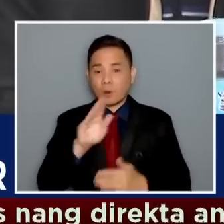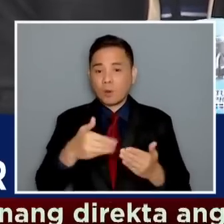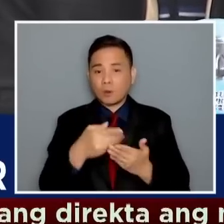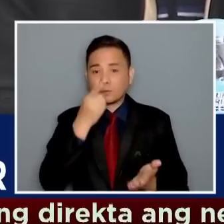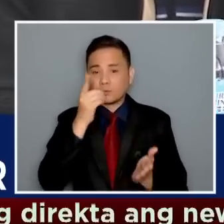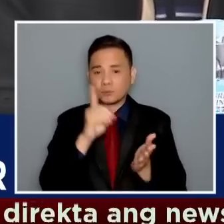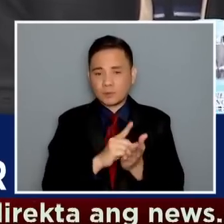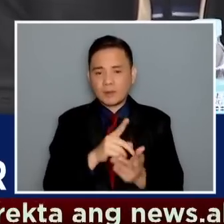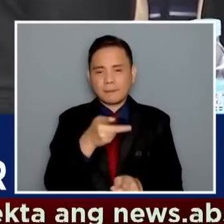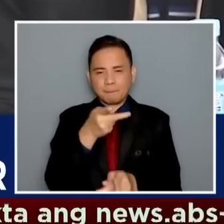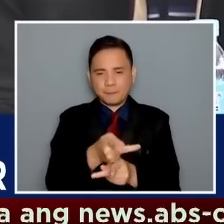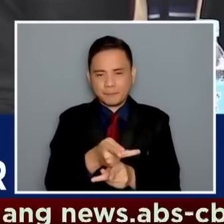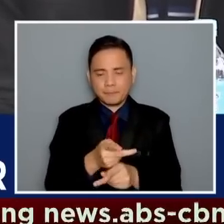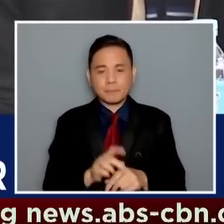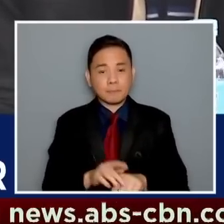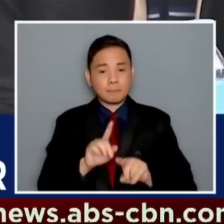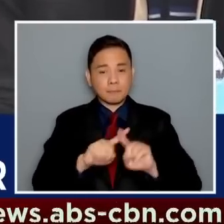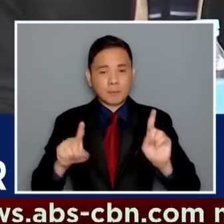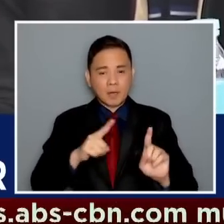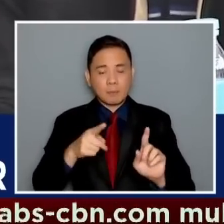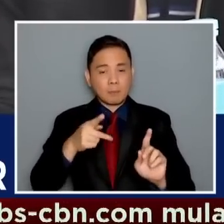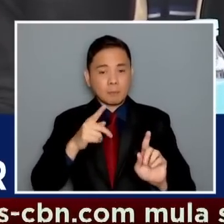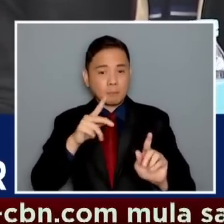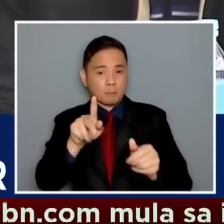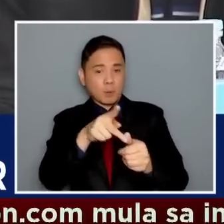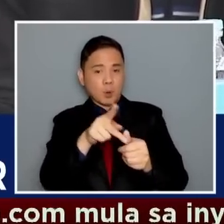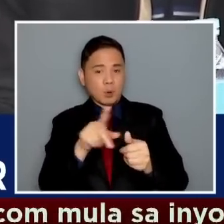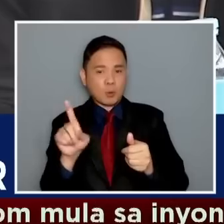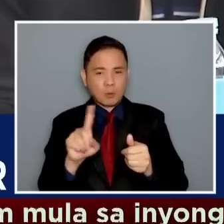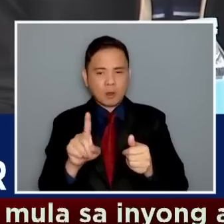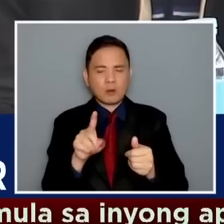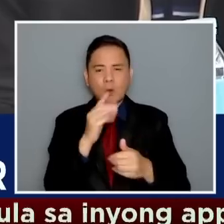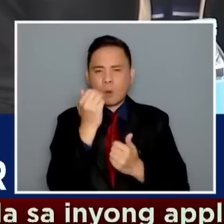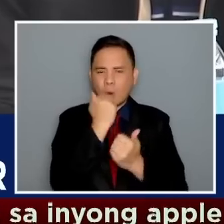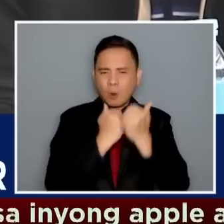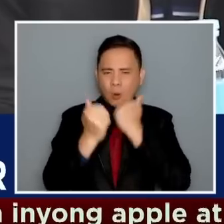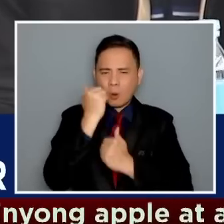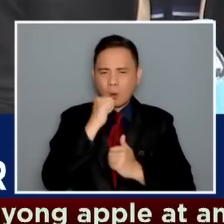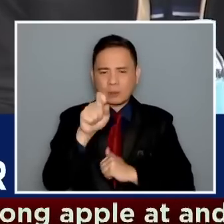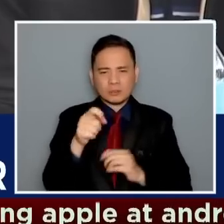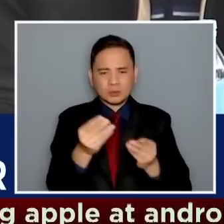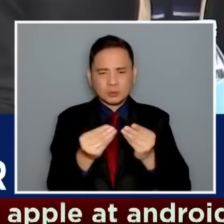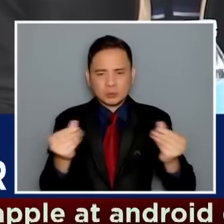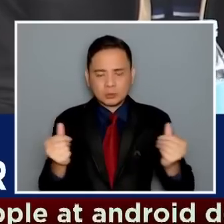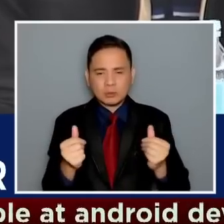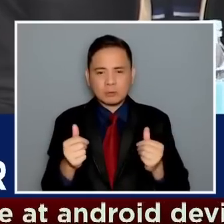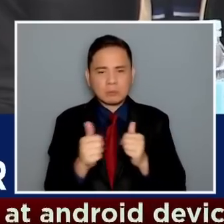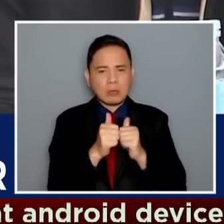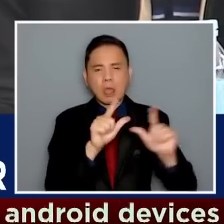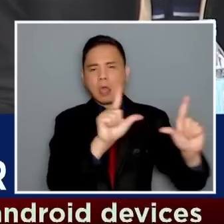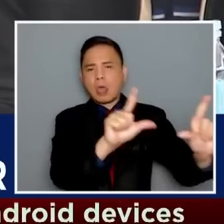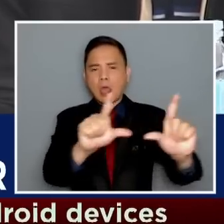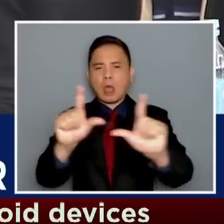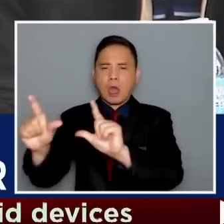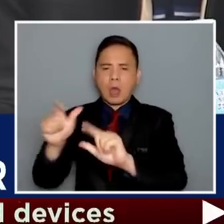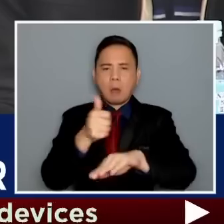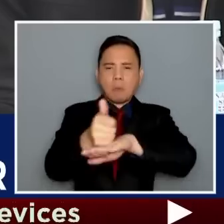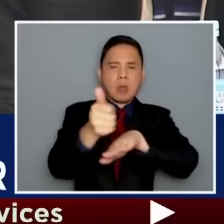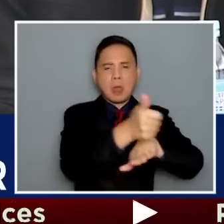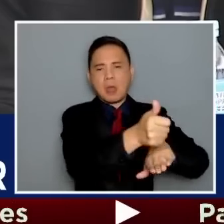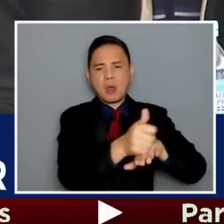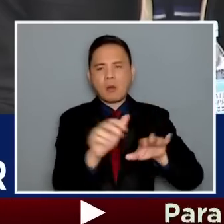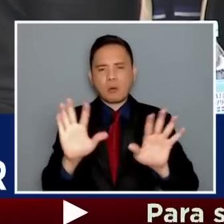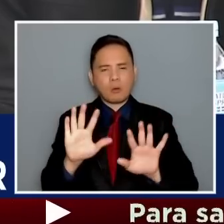namin, iayos po yung mali. Hindi ho kami turo ng turo sa tao na wala ho kami ginagawa.